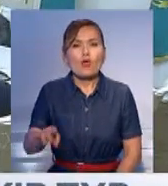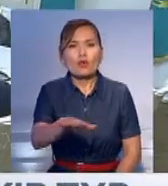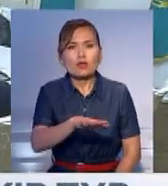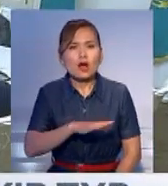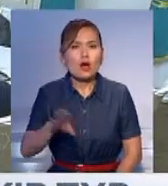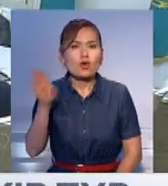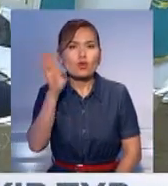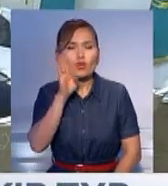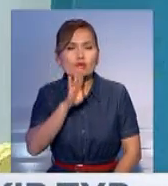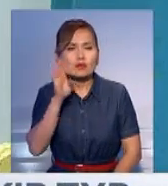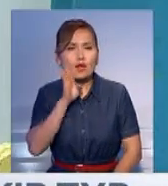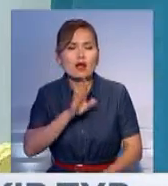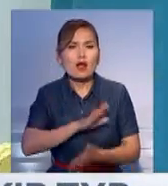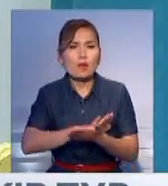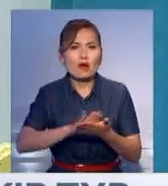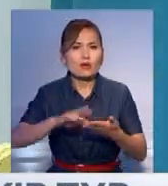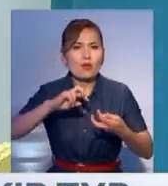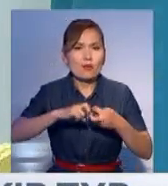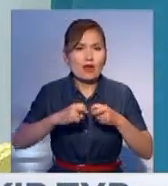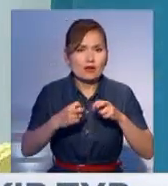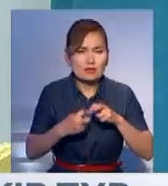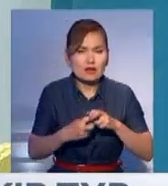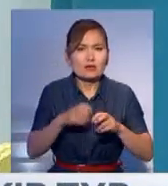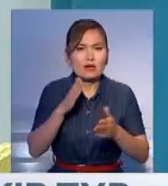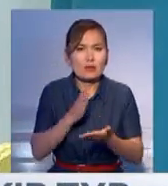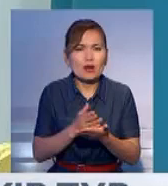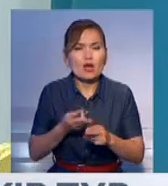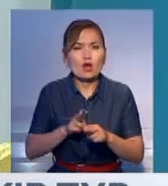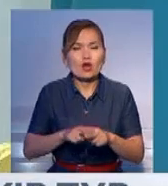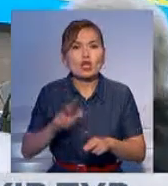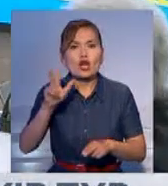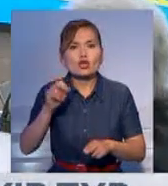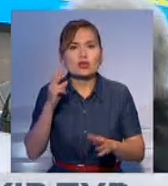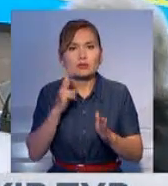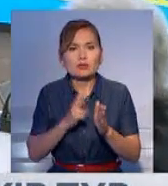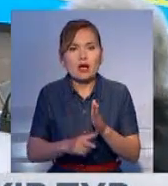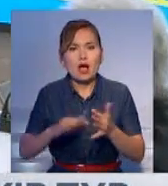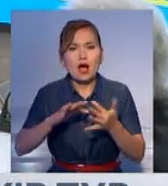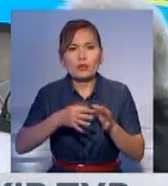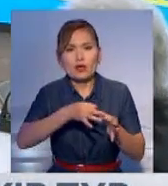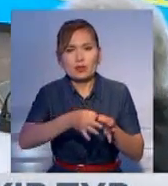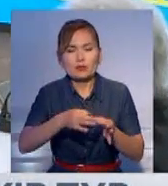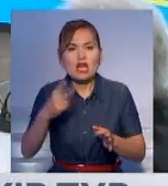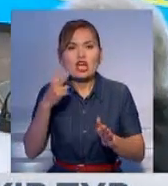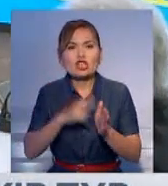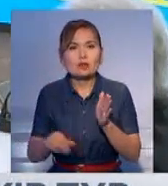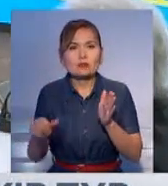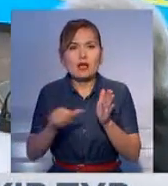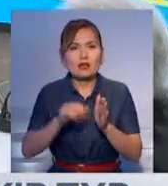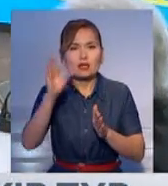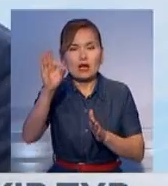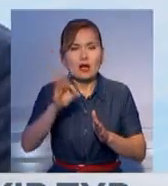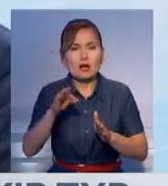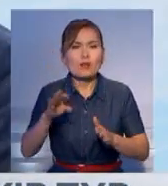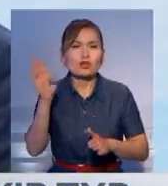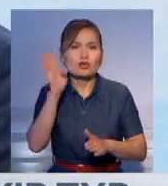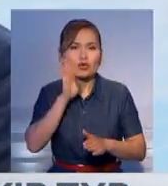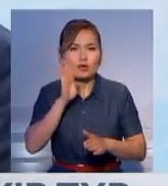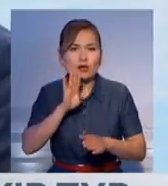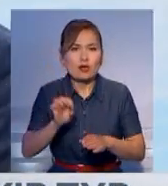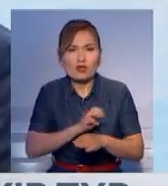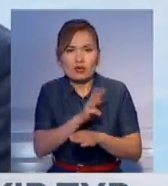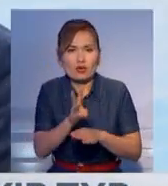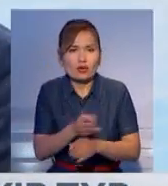Дегенмен өңірде ауызсу мәселесі өткір тұр. Бүгінде бұндағы 370 елді мекеннің 76% тіршілік нәрімен